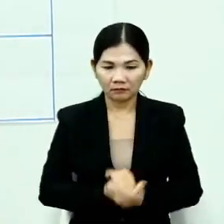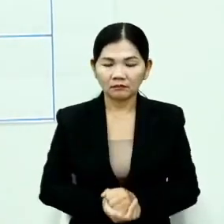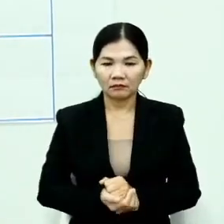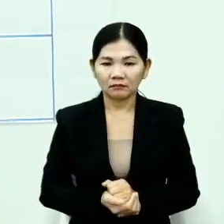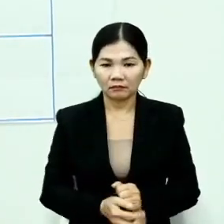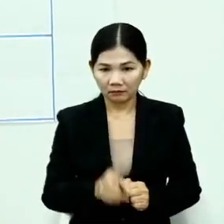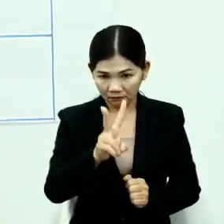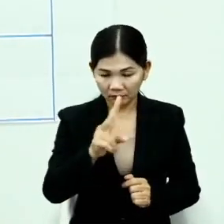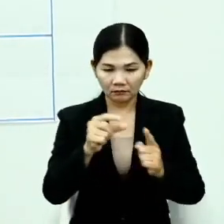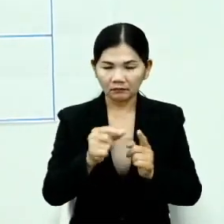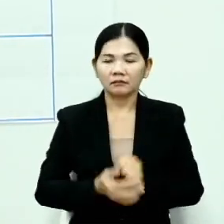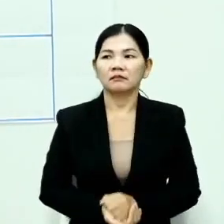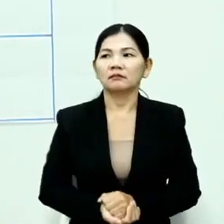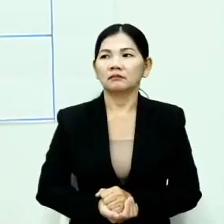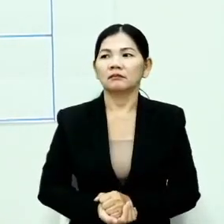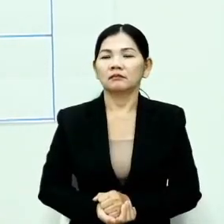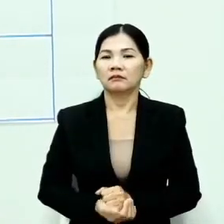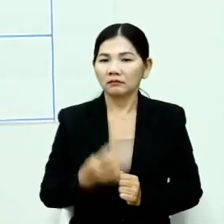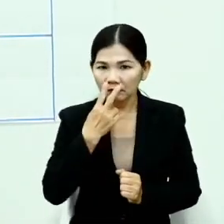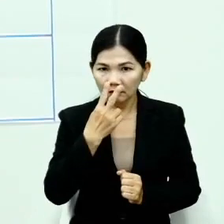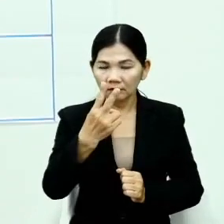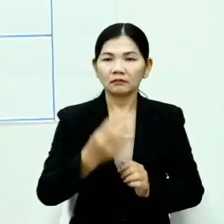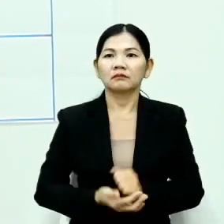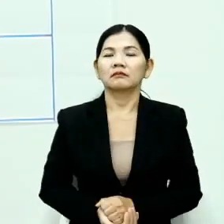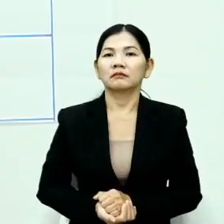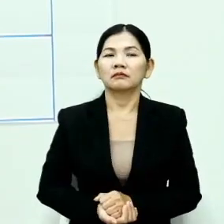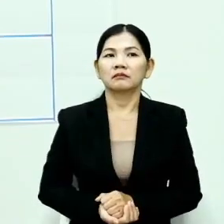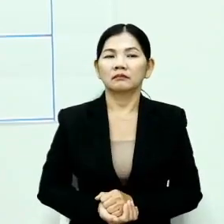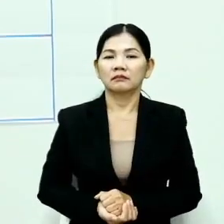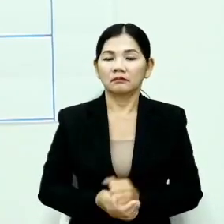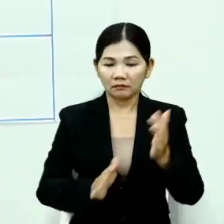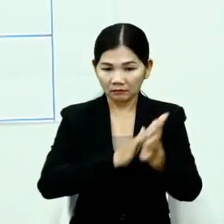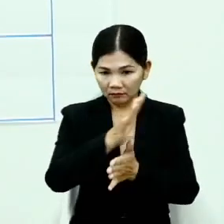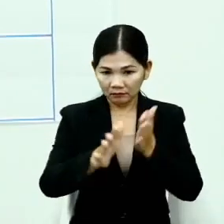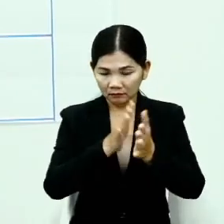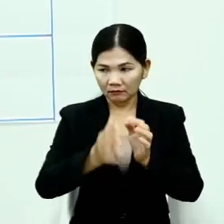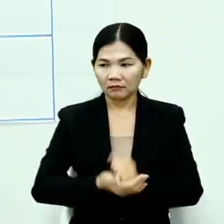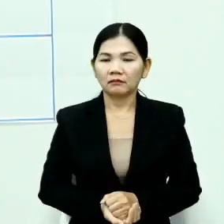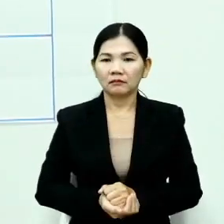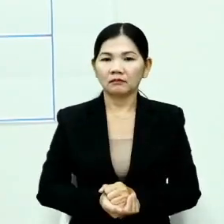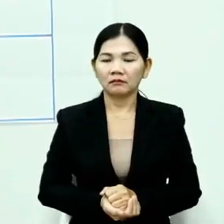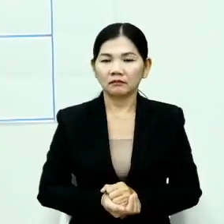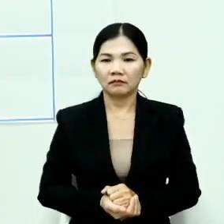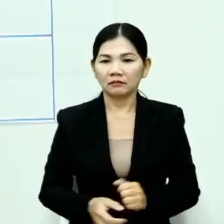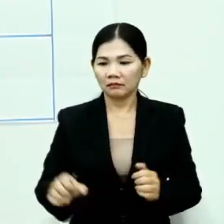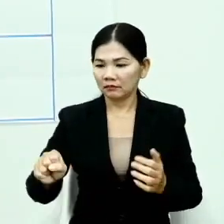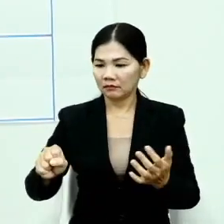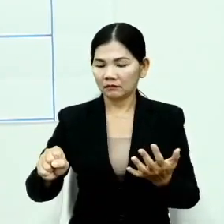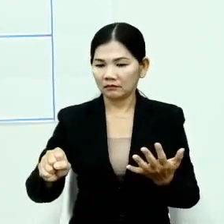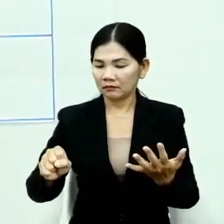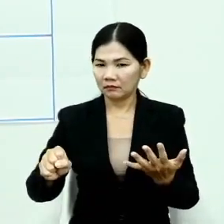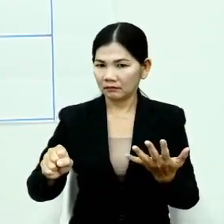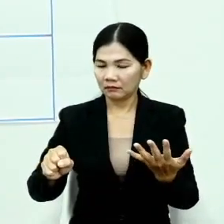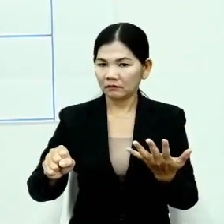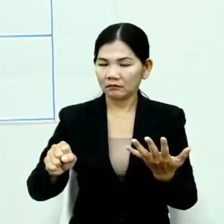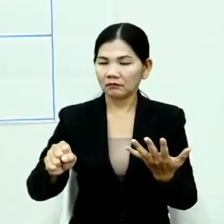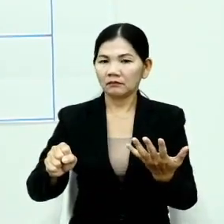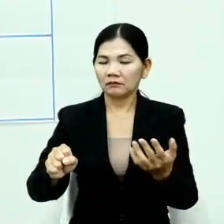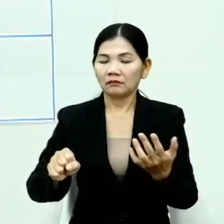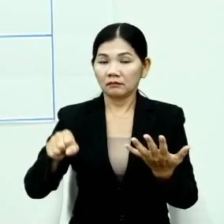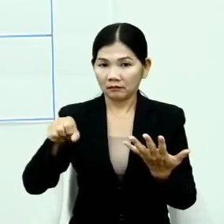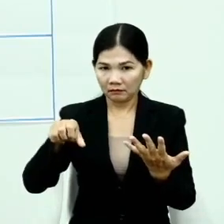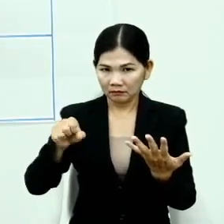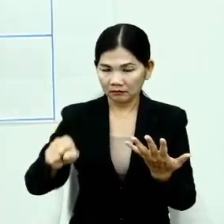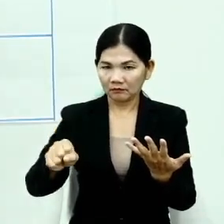ព្យាង្គអញ្ចឹងយើងមើលពាក្យនេះអញ្ចឹងនេះគឺអានថាតេះអញ្ចឹងអ្នកគ្រូដើម្បីឲ្យបាន